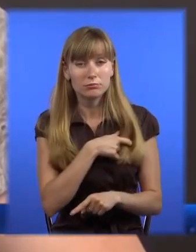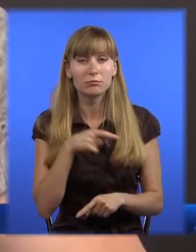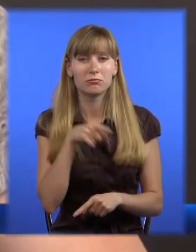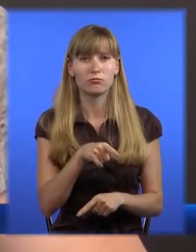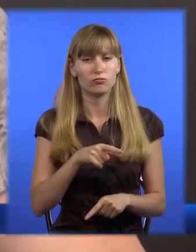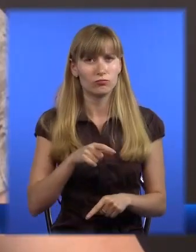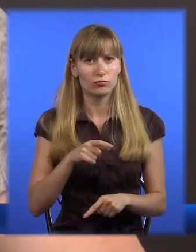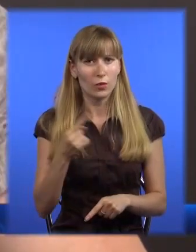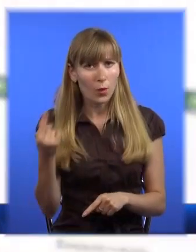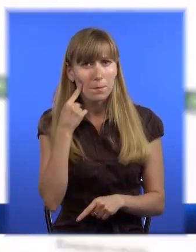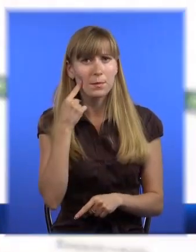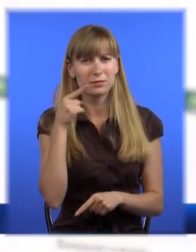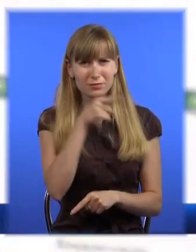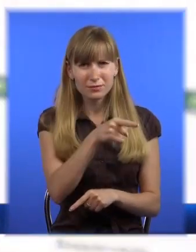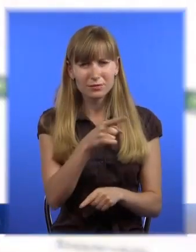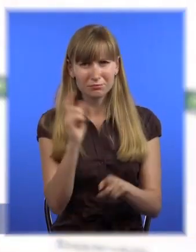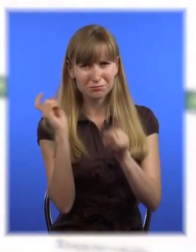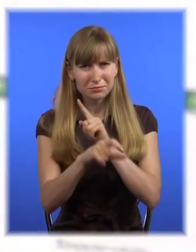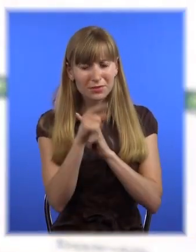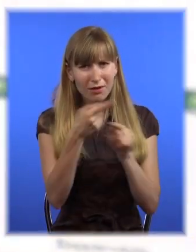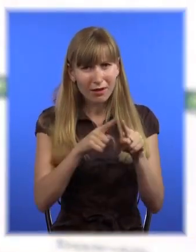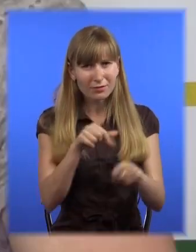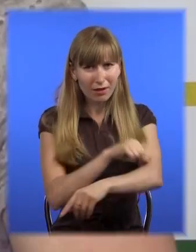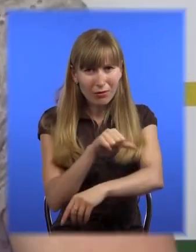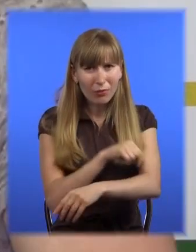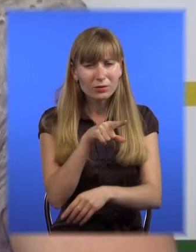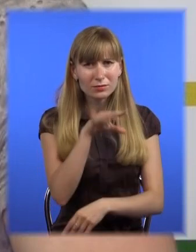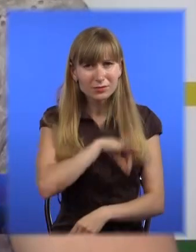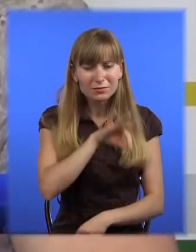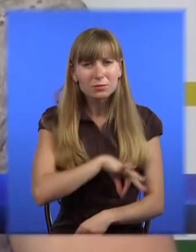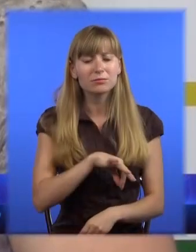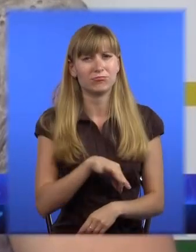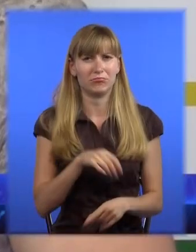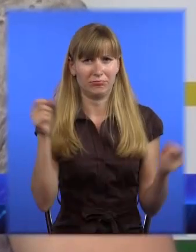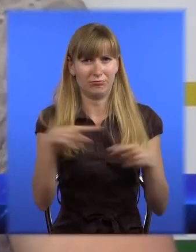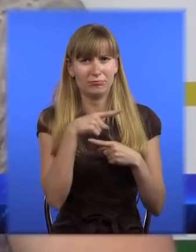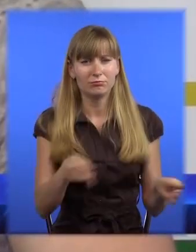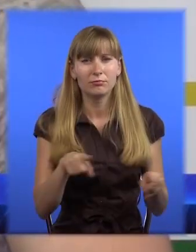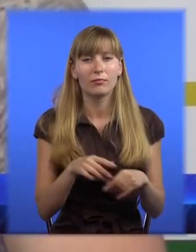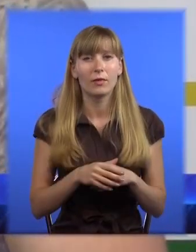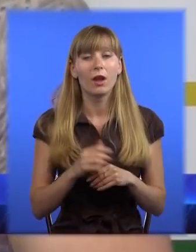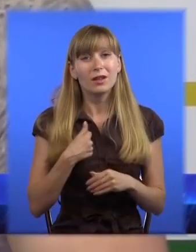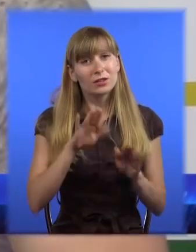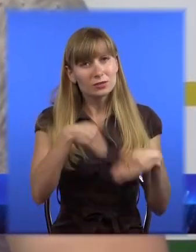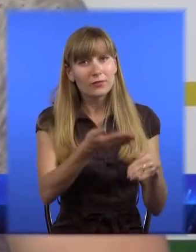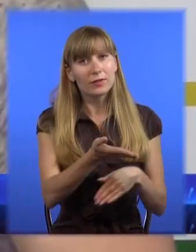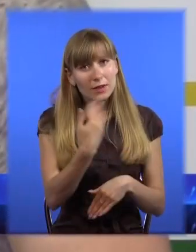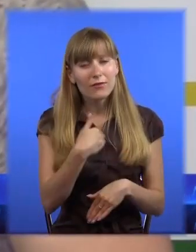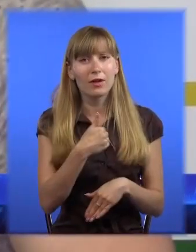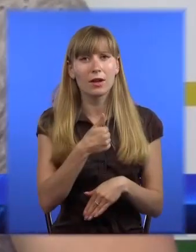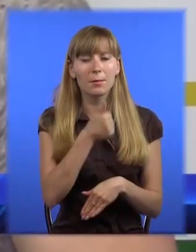лікарі звинуватили Володимира у вживанні наркотичних речовин. Я Володі запропонувала, ну, можливо, давай,